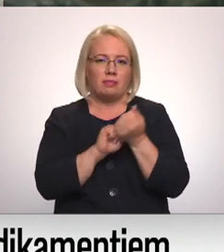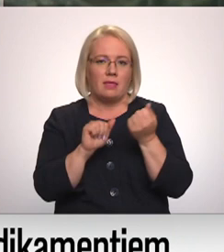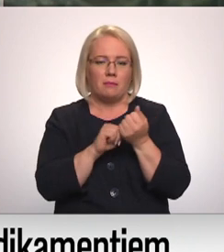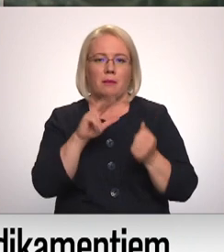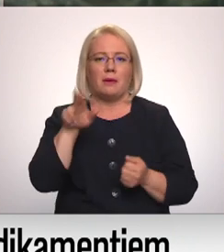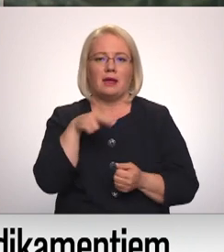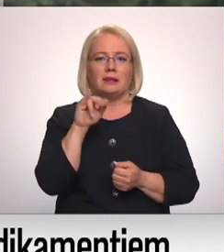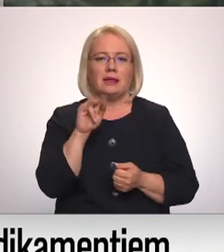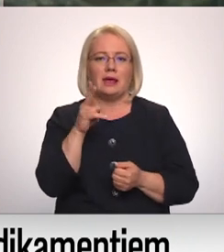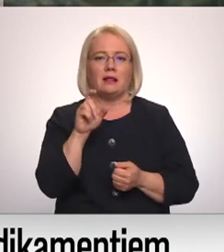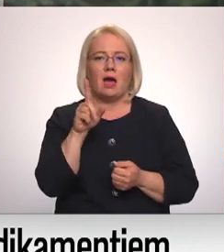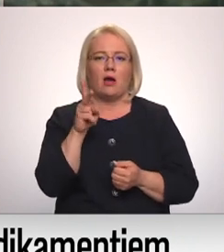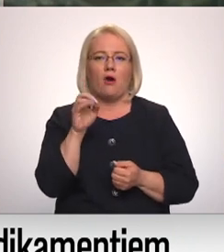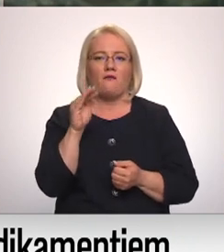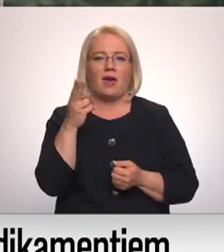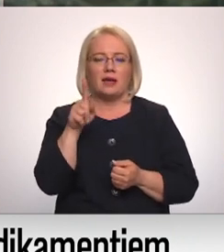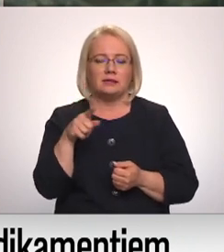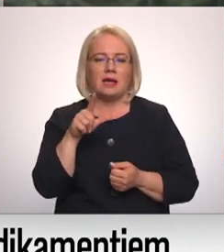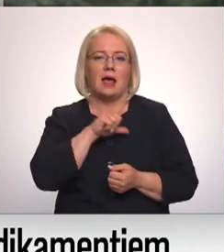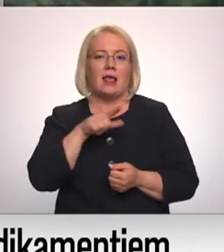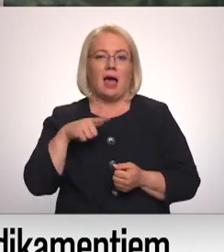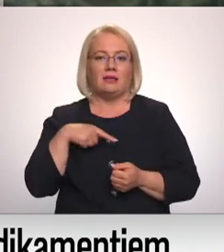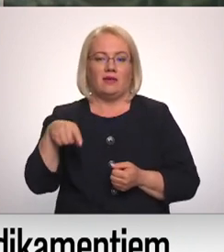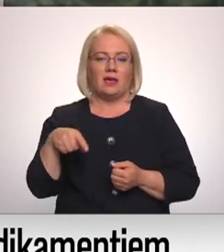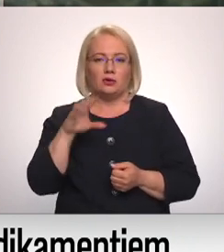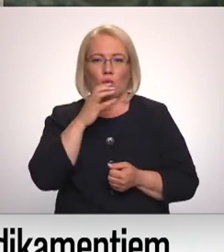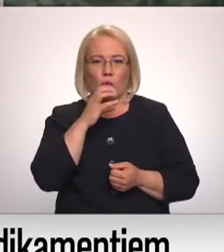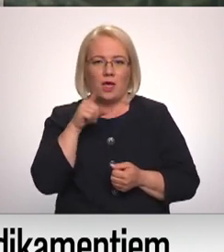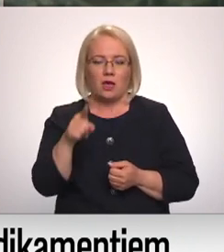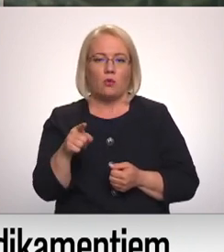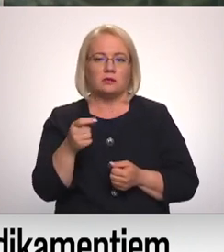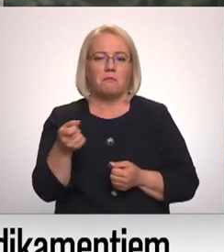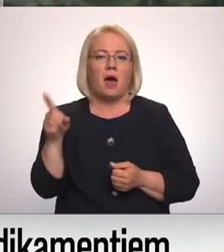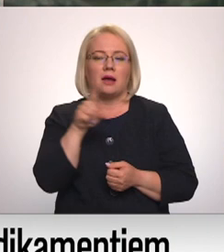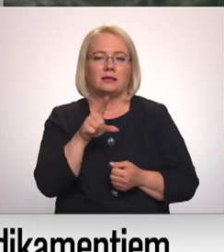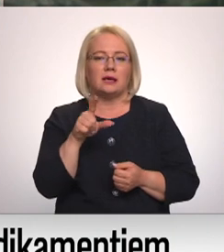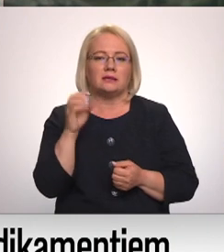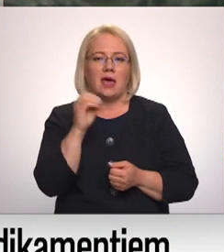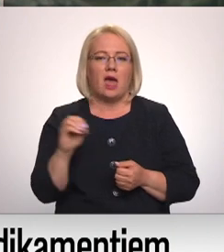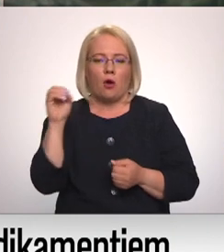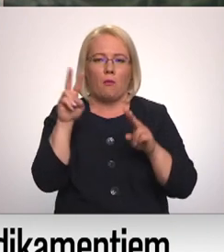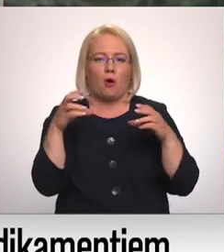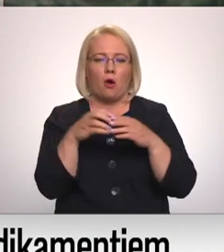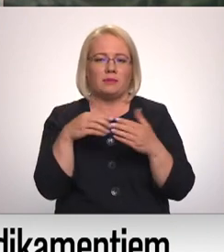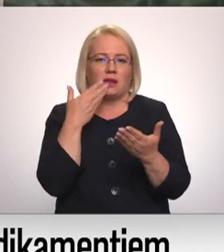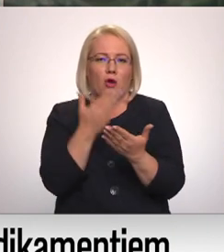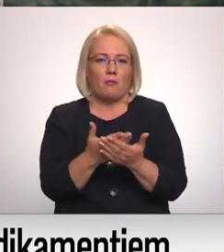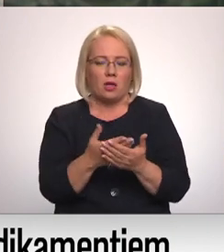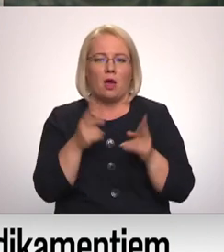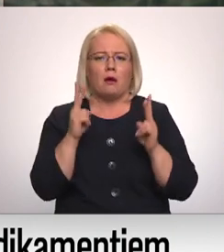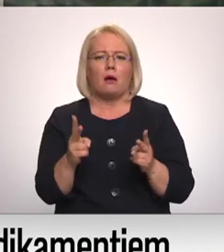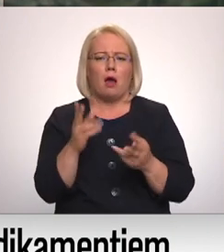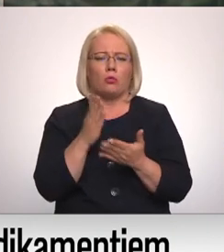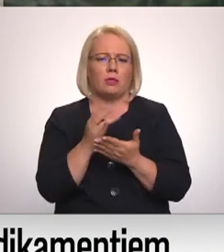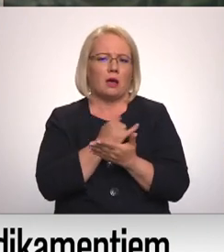diklofenaka daudzums daudzviet Latvijas ūdeņos pārsniedz Eiropas komisijas rekomendēto. Kā pētnieki vērtē notekūdeņu attīrīšanas